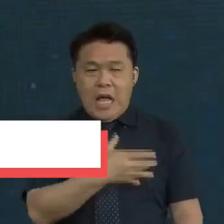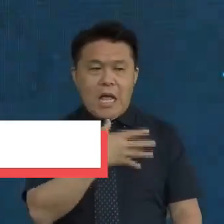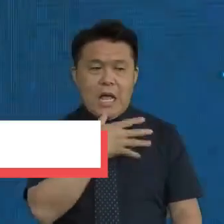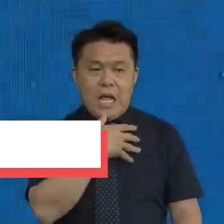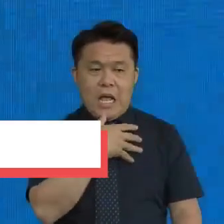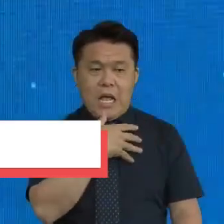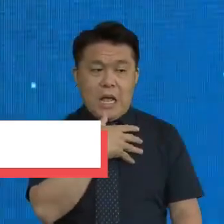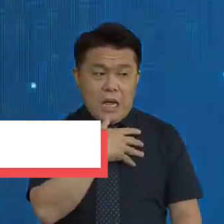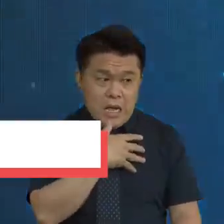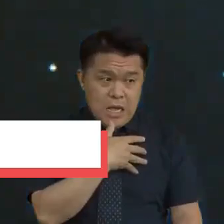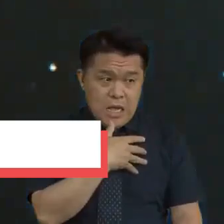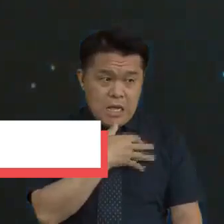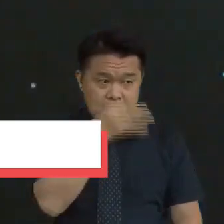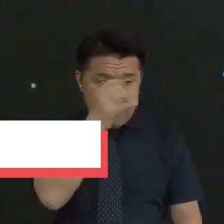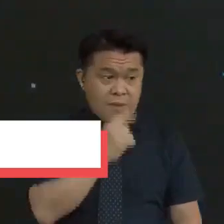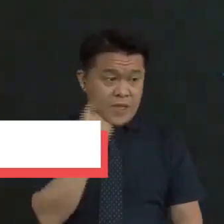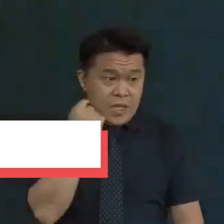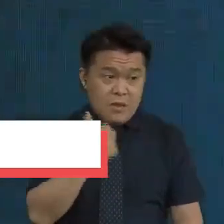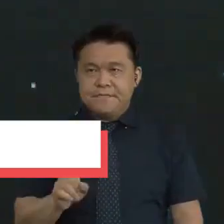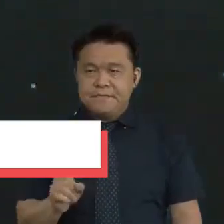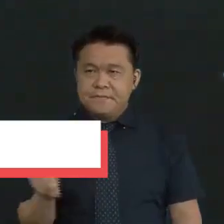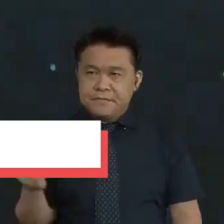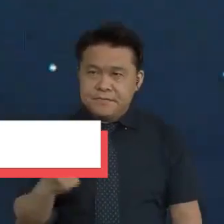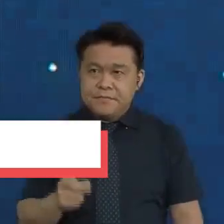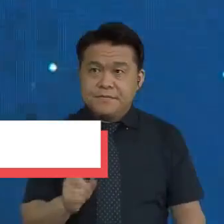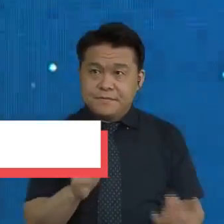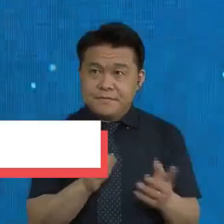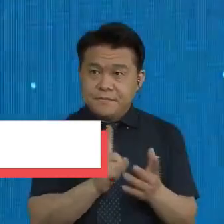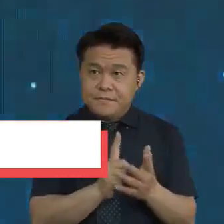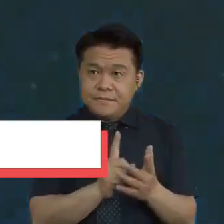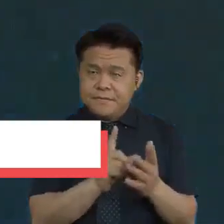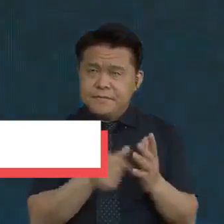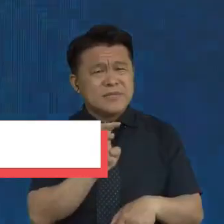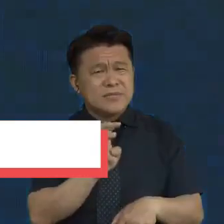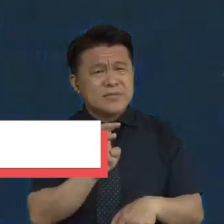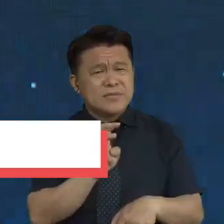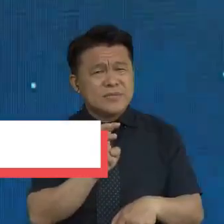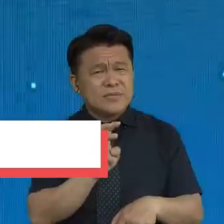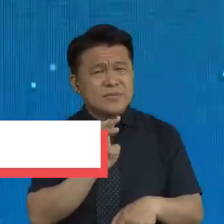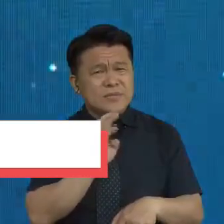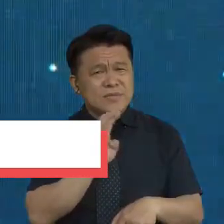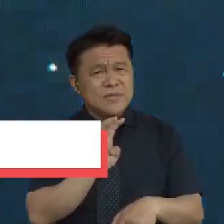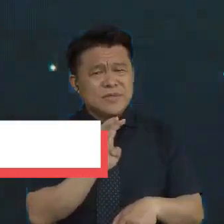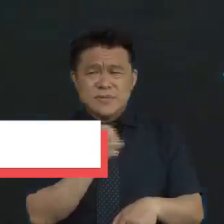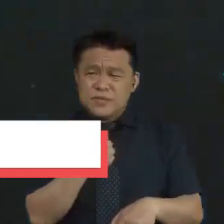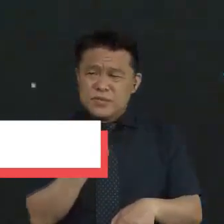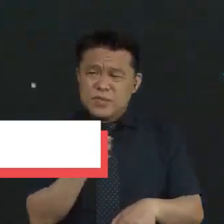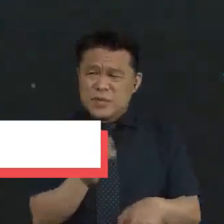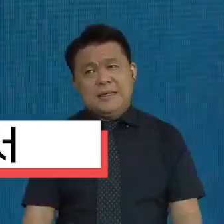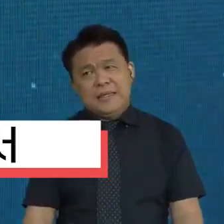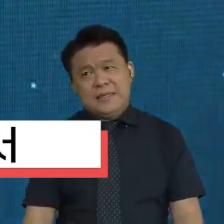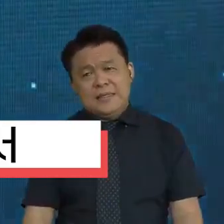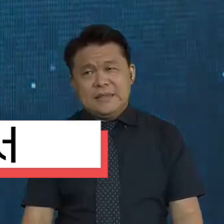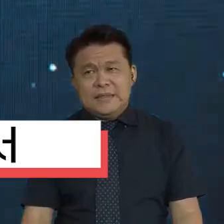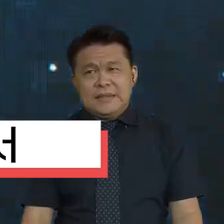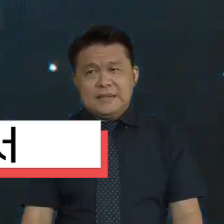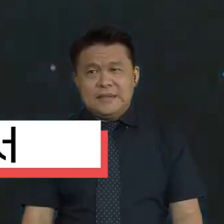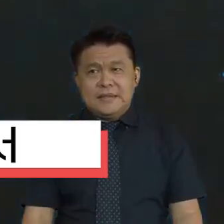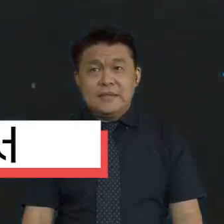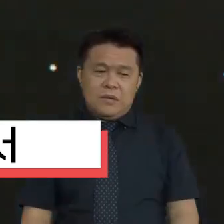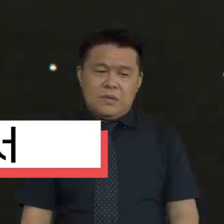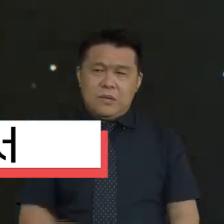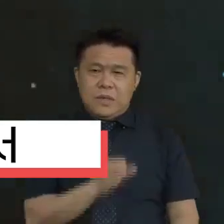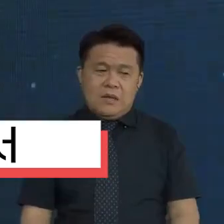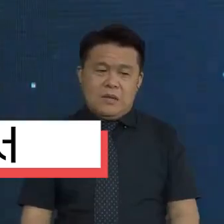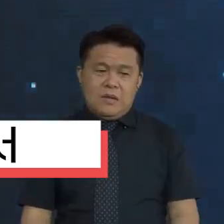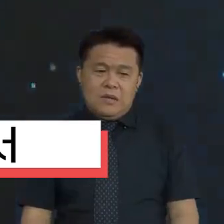들었다 이런 말씀을 하세요. 만나는 시간이 한 40, 50분 정도 됐던 것 같은데